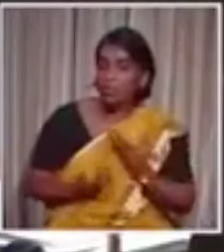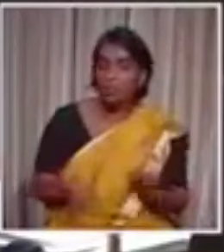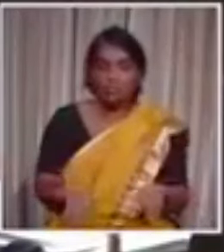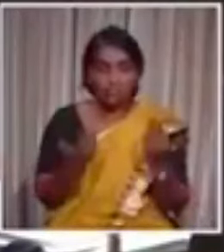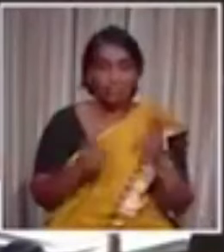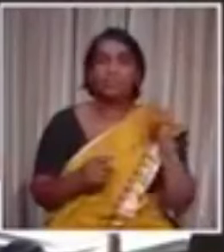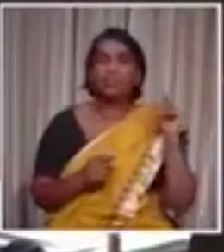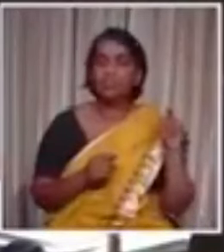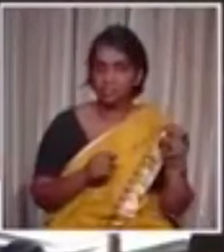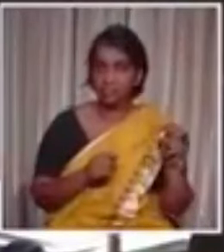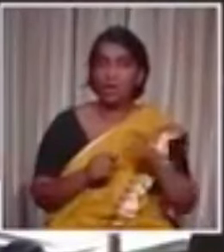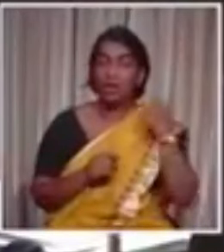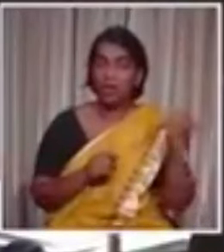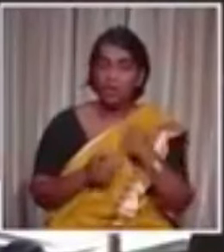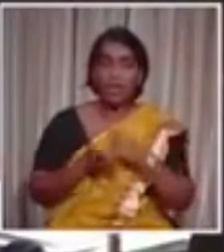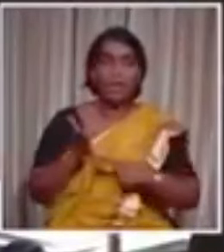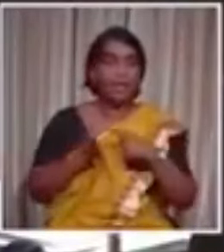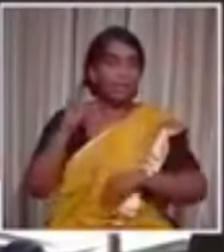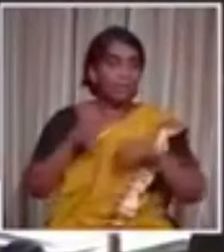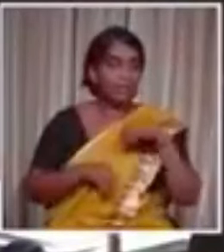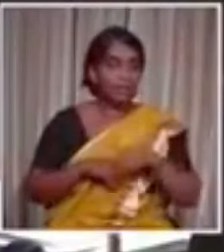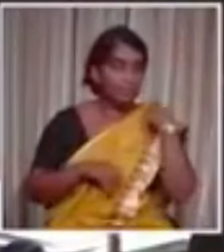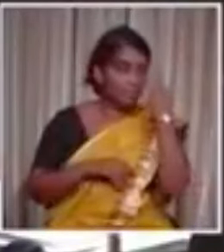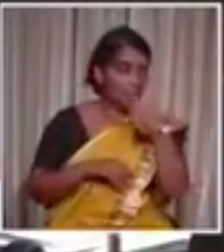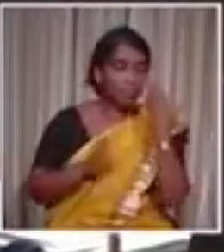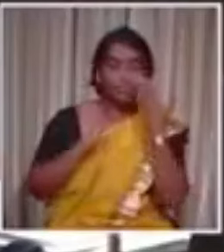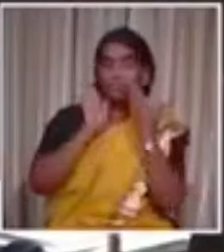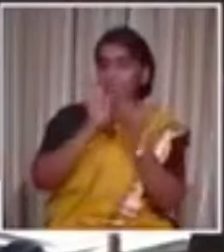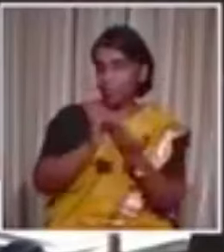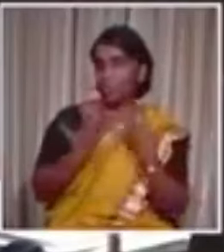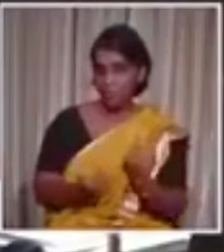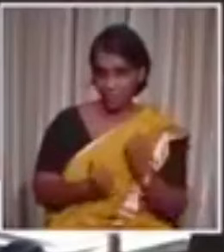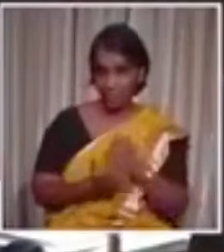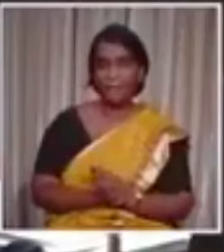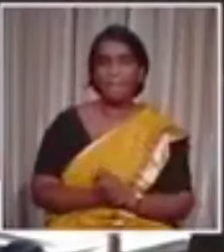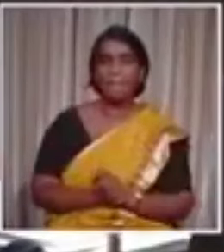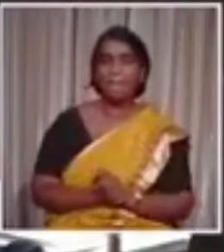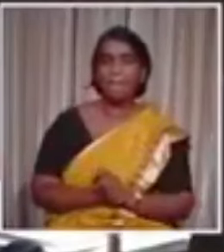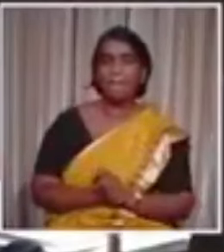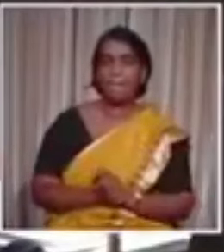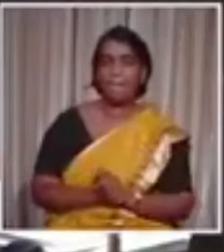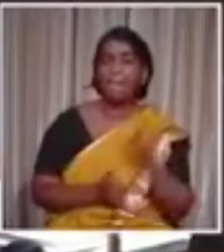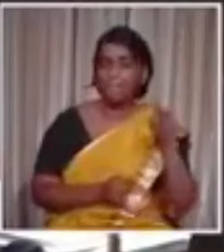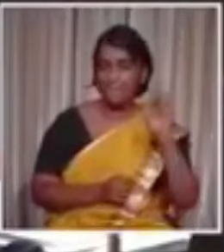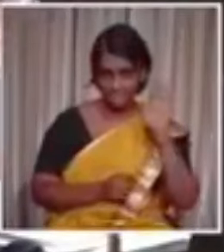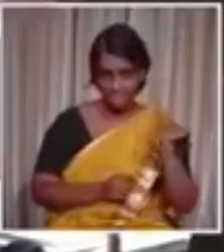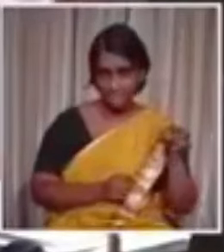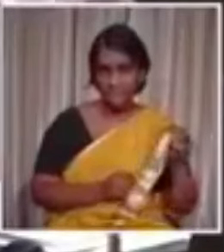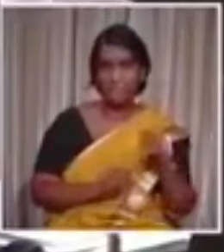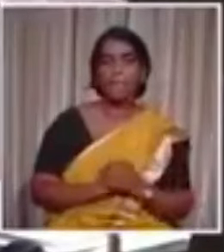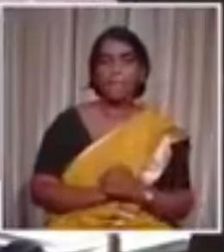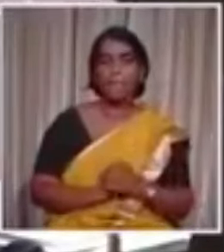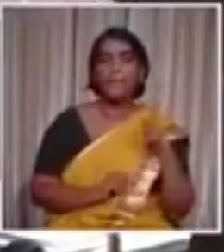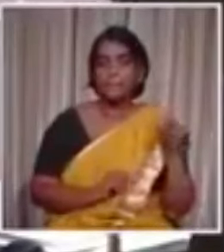නම් නව දේශපාලන මුහුණුවරක් නායකත්වයක් රටකට අවශ්‍යයි. ඒක තමයි තිබෙන්නේ.